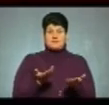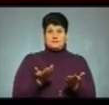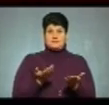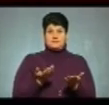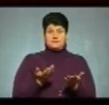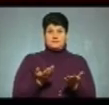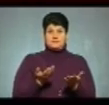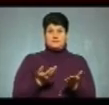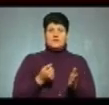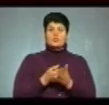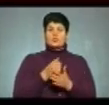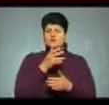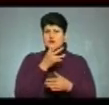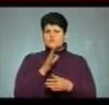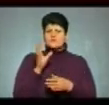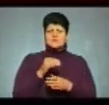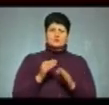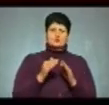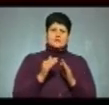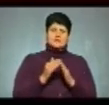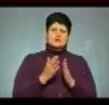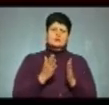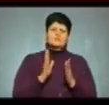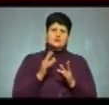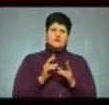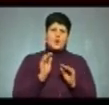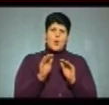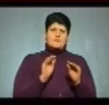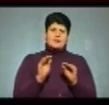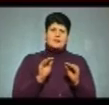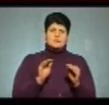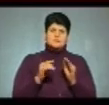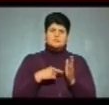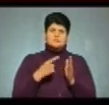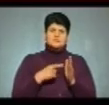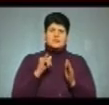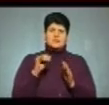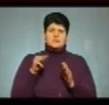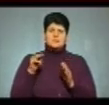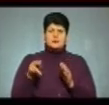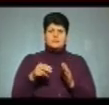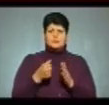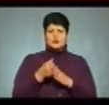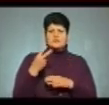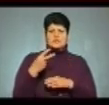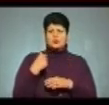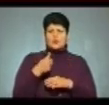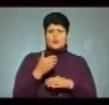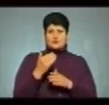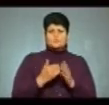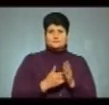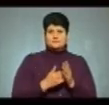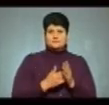якого часу всі будинки житлові в Тернополі будуть обладнані цими лічильниками і ІТП? По графіку 20-й рік.